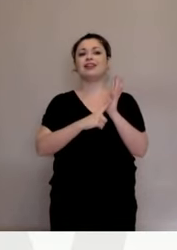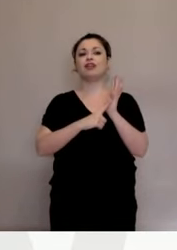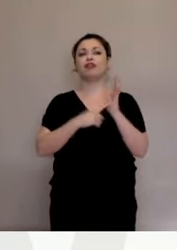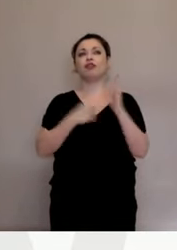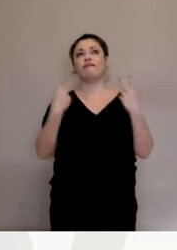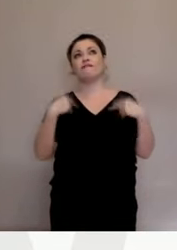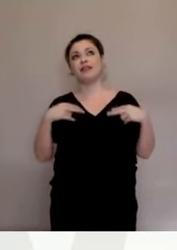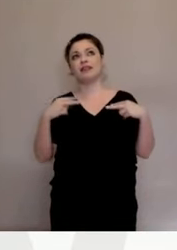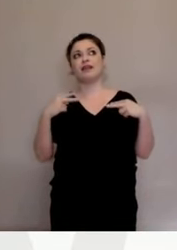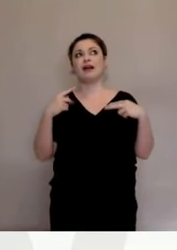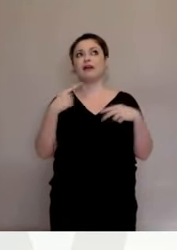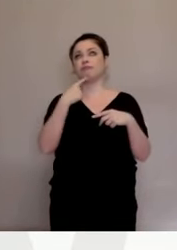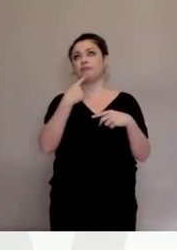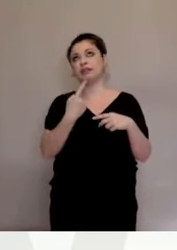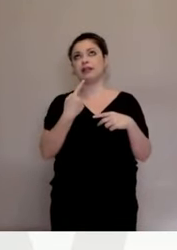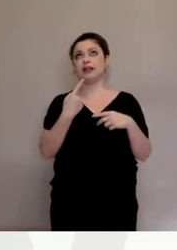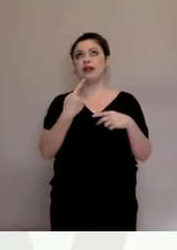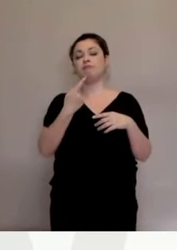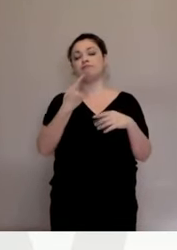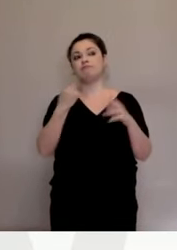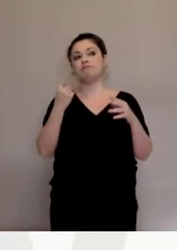diciamo, buona,